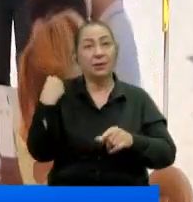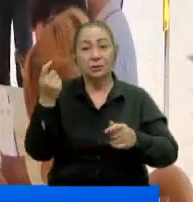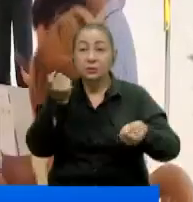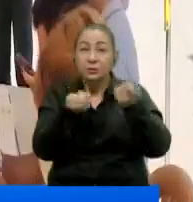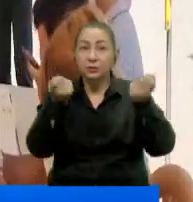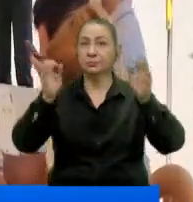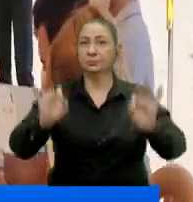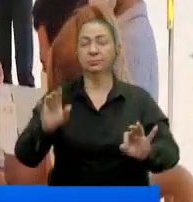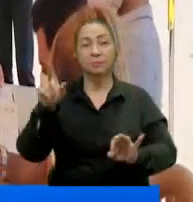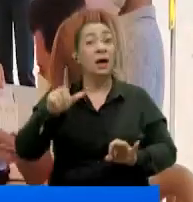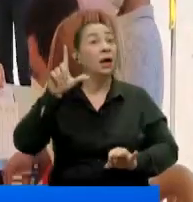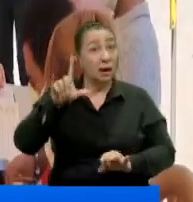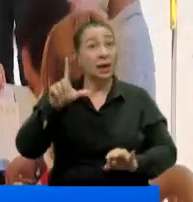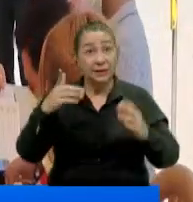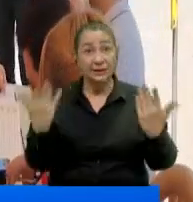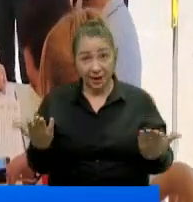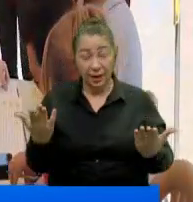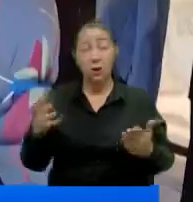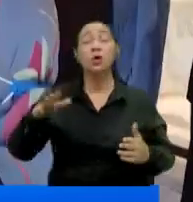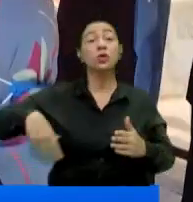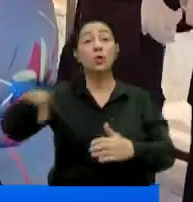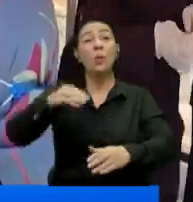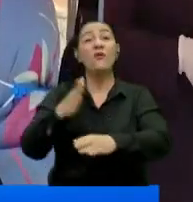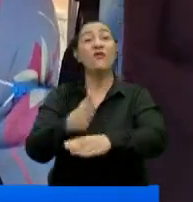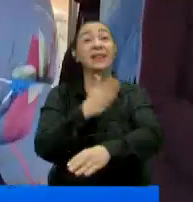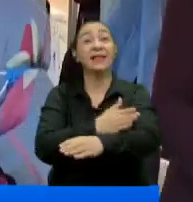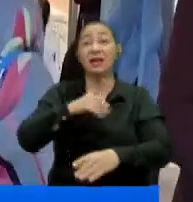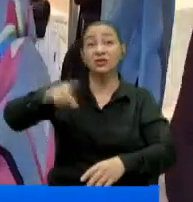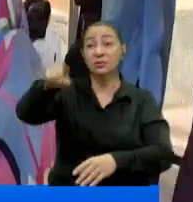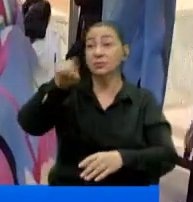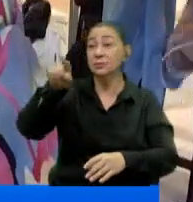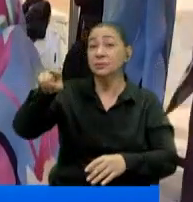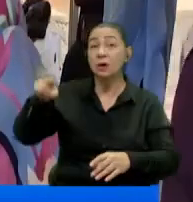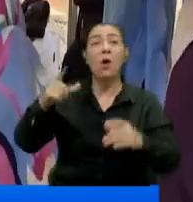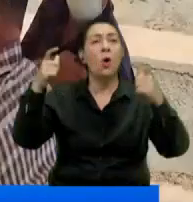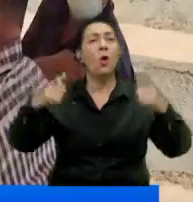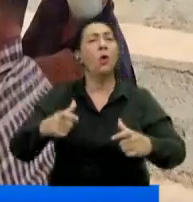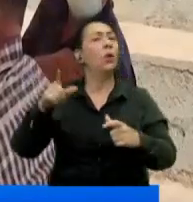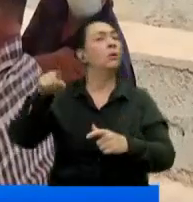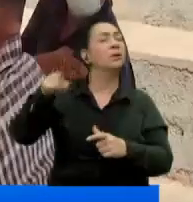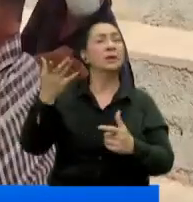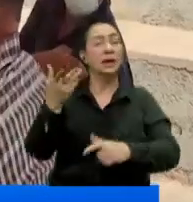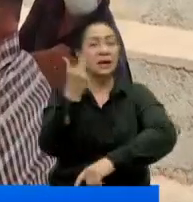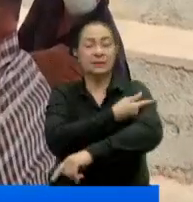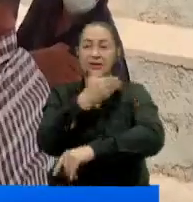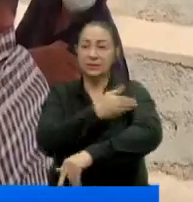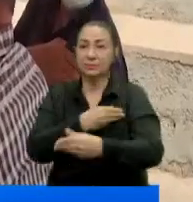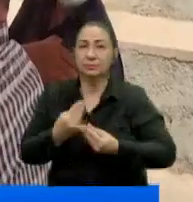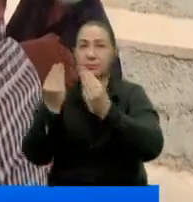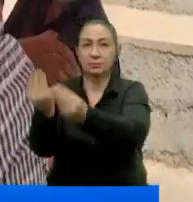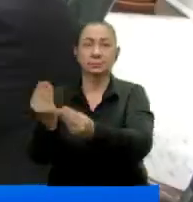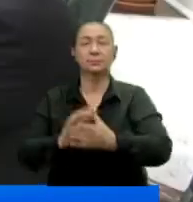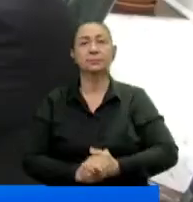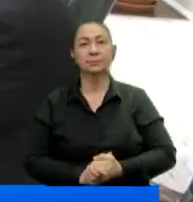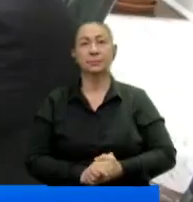olacak. Gerekirse tüm vatandaşlarımızı bulundukları yerde aşı hizmetiyle